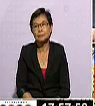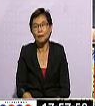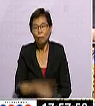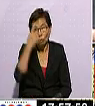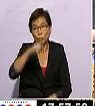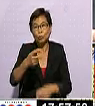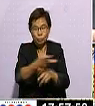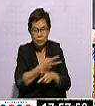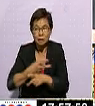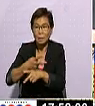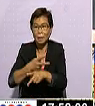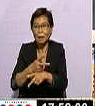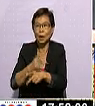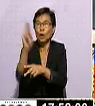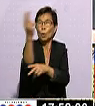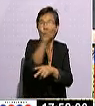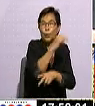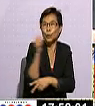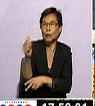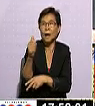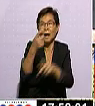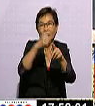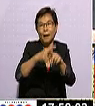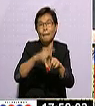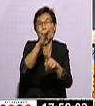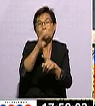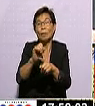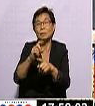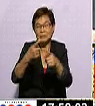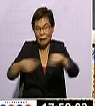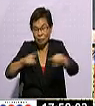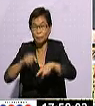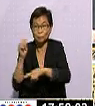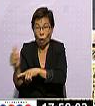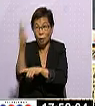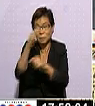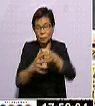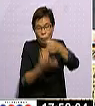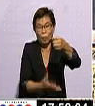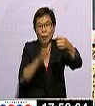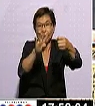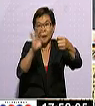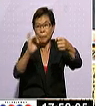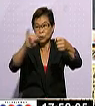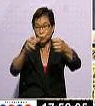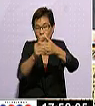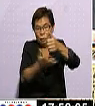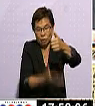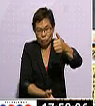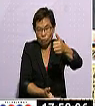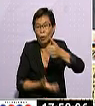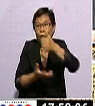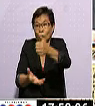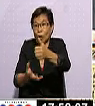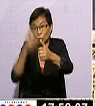Bagi memelihara keaslian hutan dan biodiversiti semula jadi, kerajaan akan memperuntukkan RM48 juta bagi